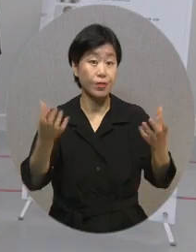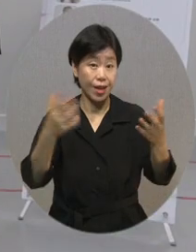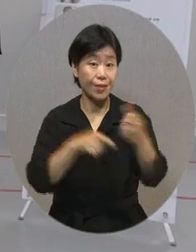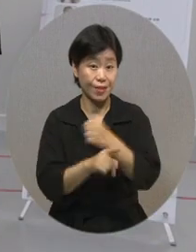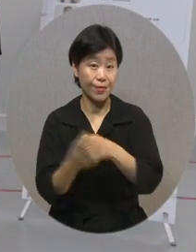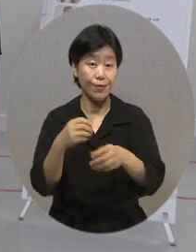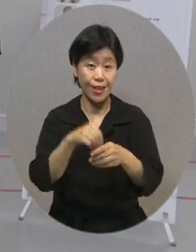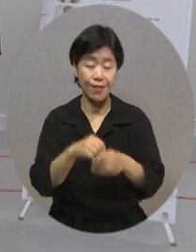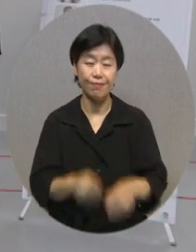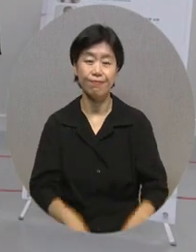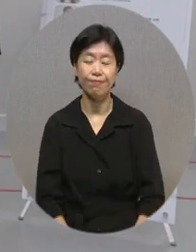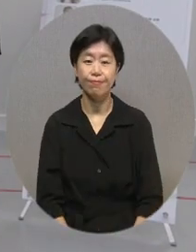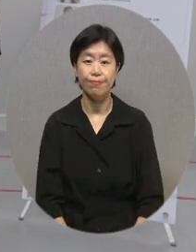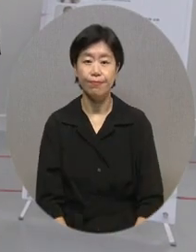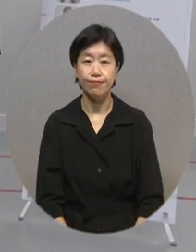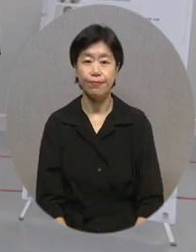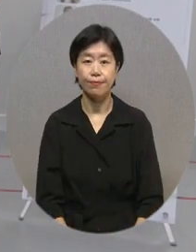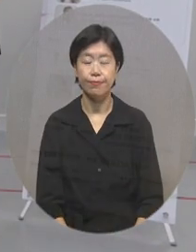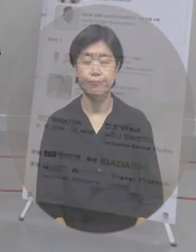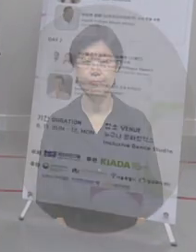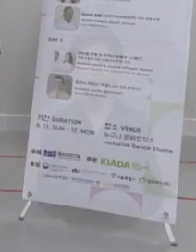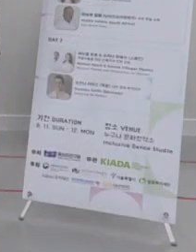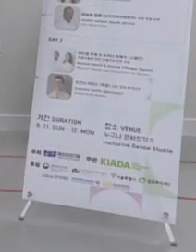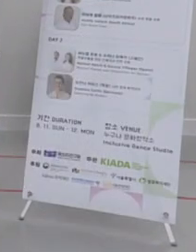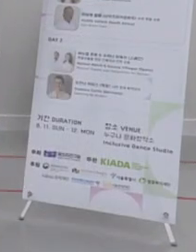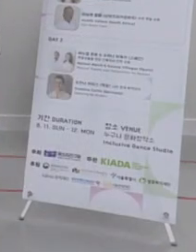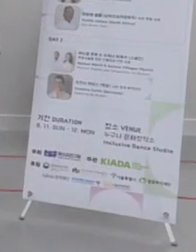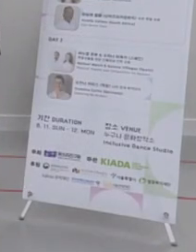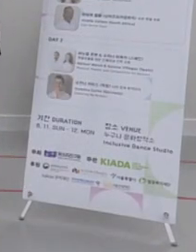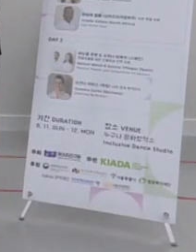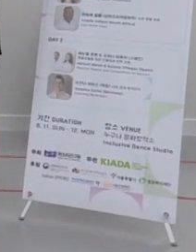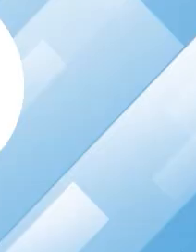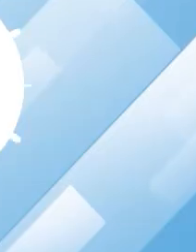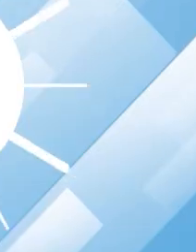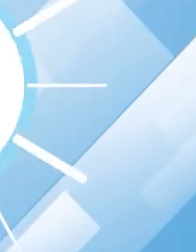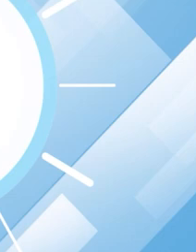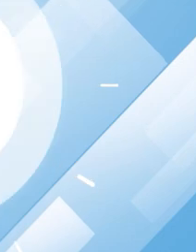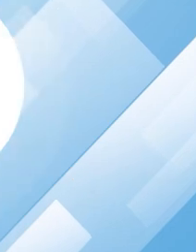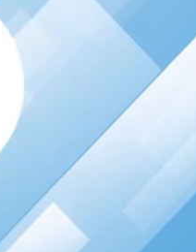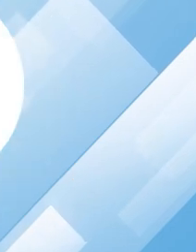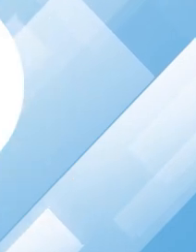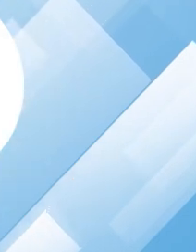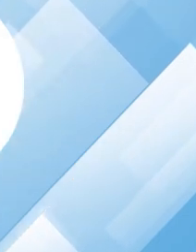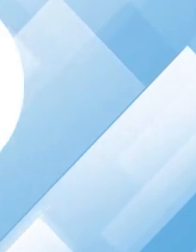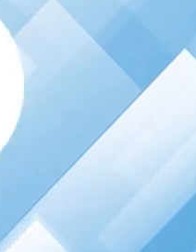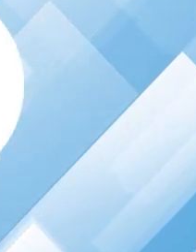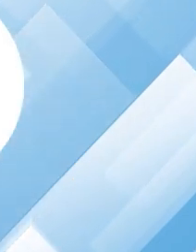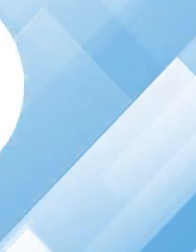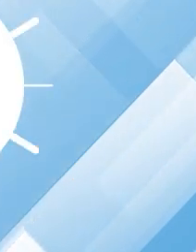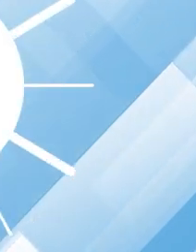전합니다. 복지TV 뉴스 정유정입니다.